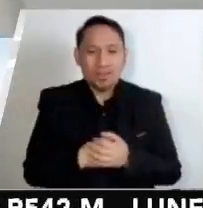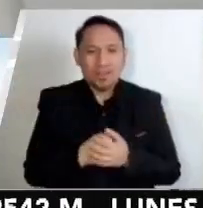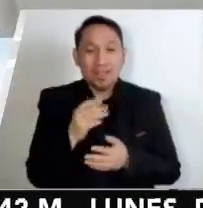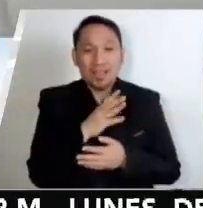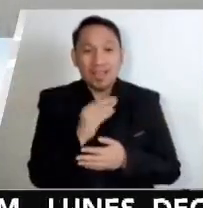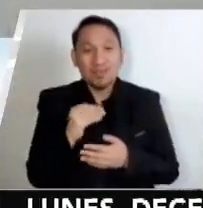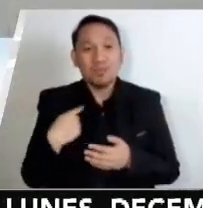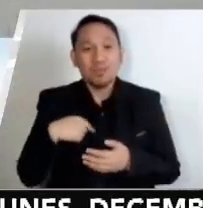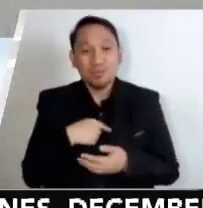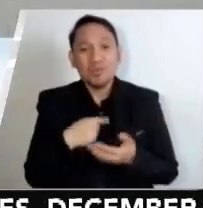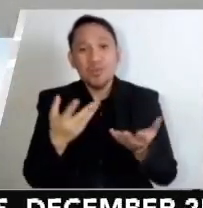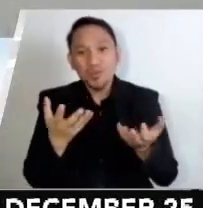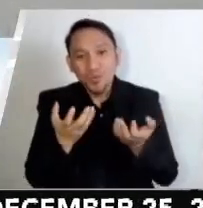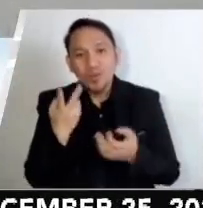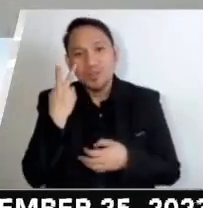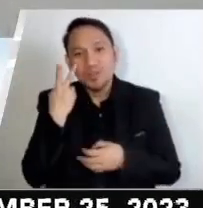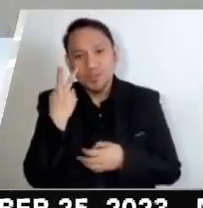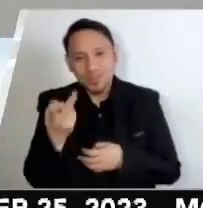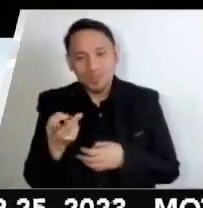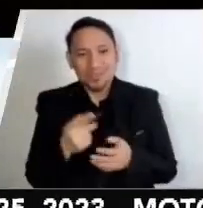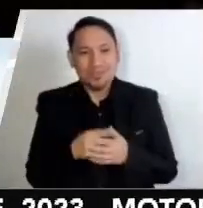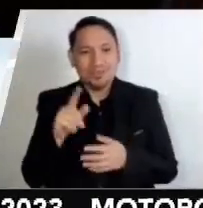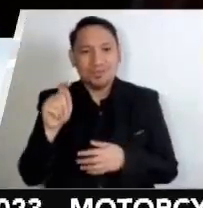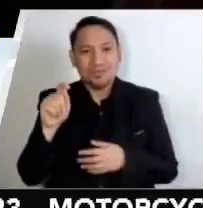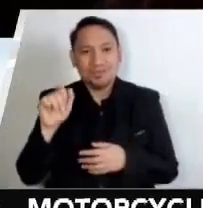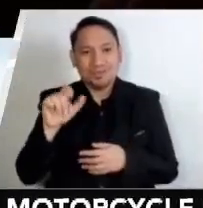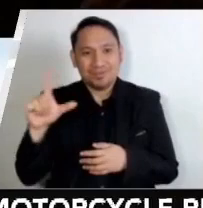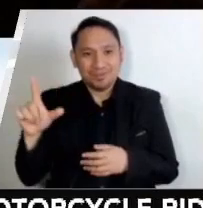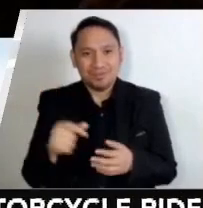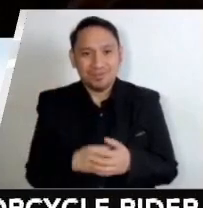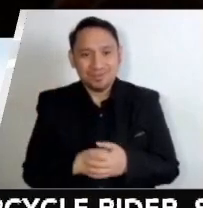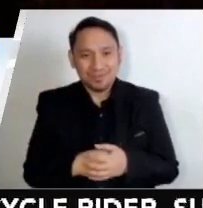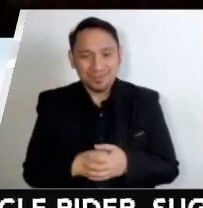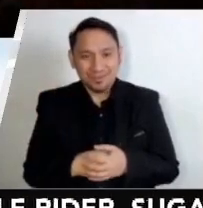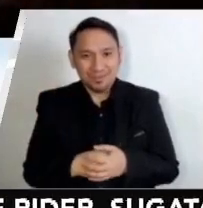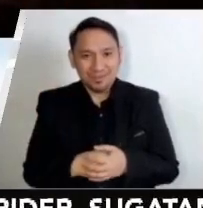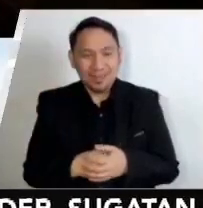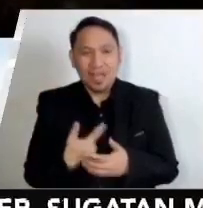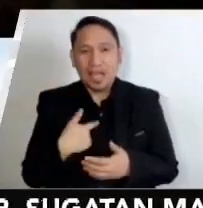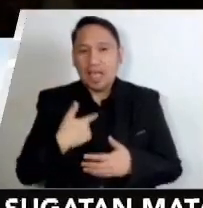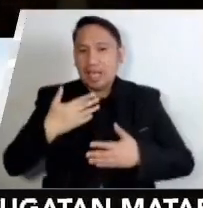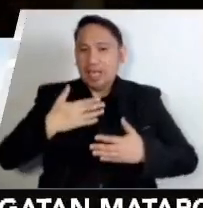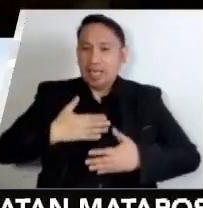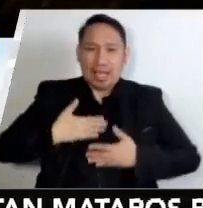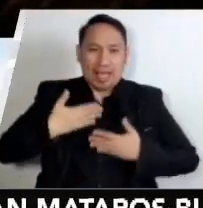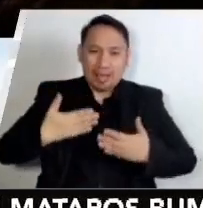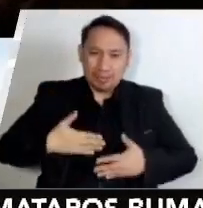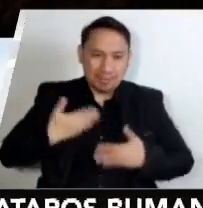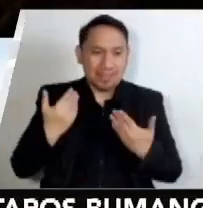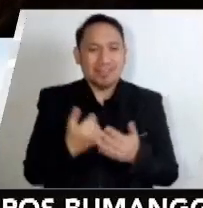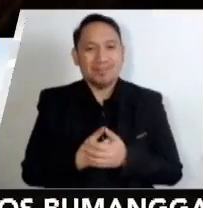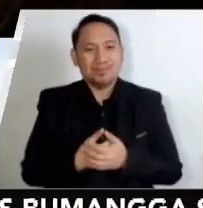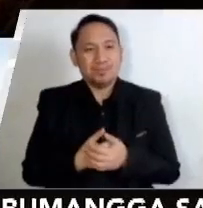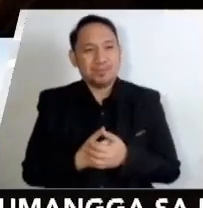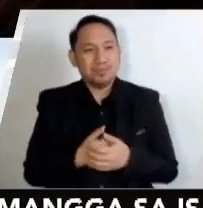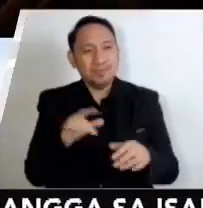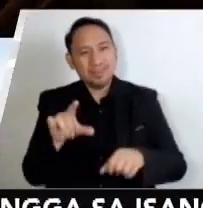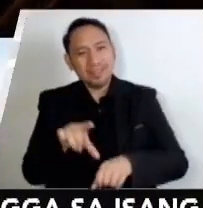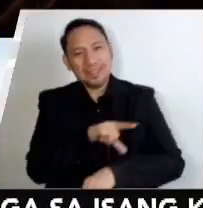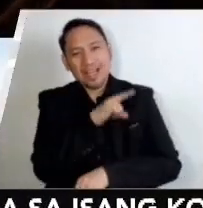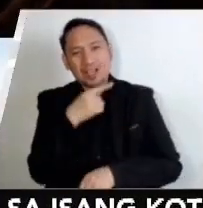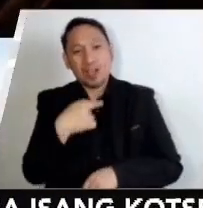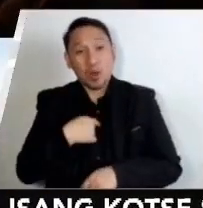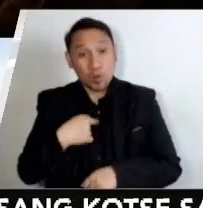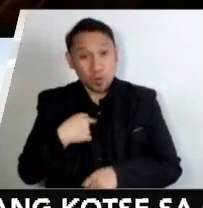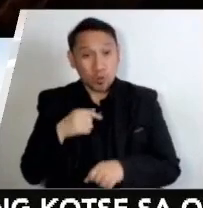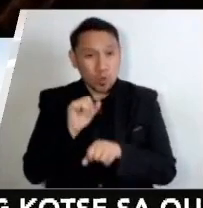makita yung Taal Volcano. Talagang happy ako kasi matagal ako sa Jeddah, Saudi Arabia. Alam mo